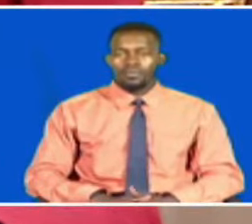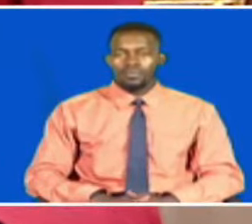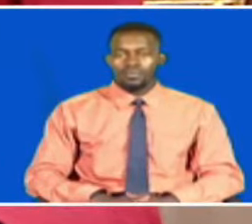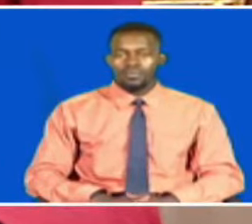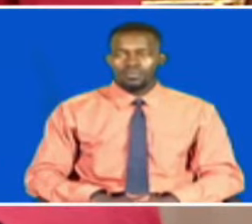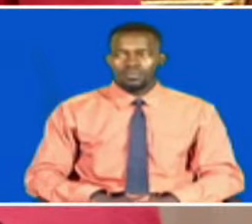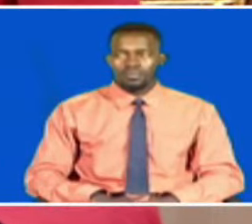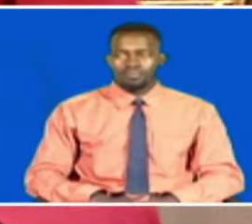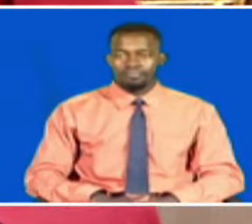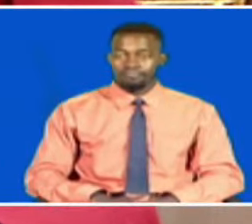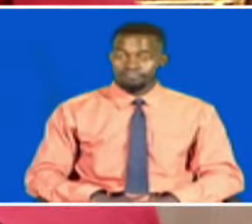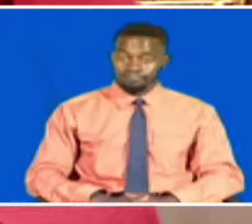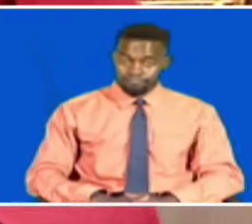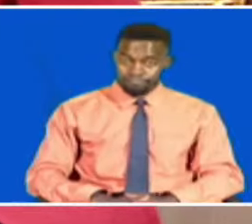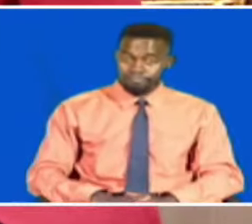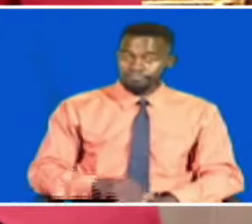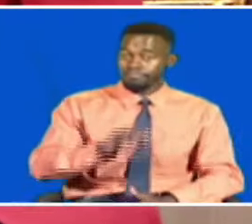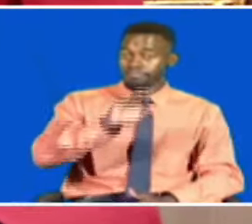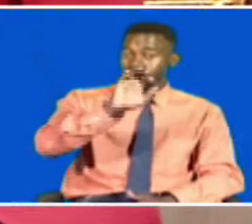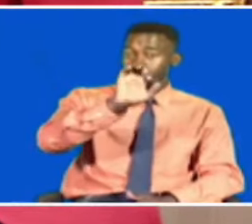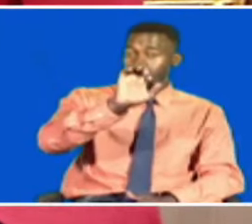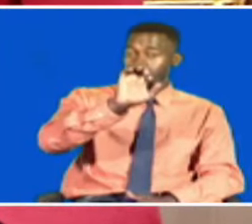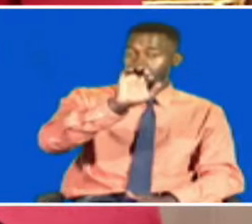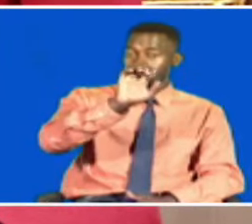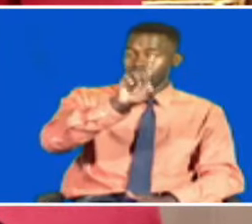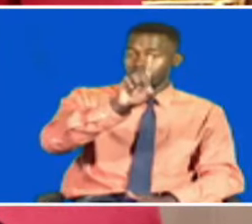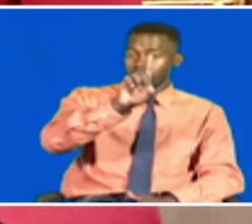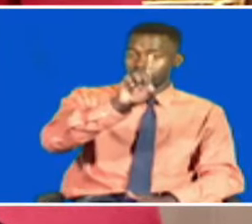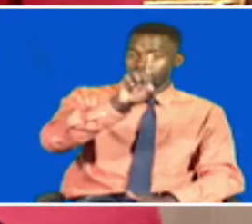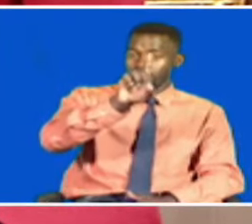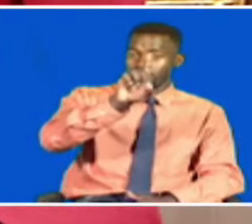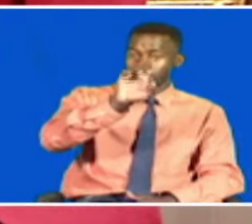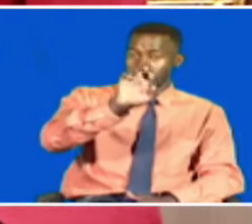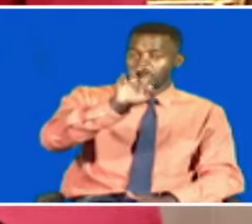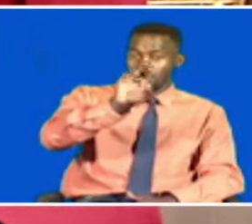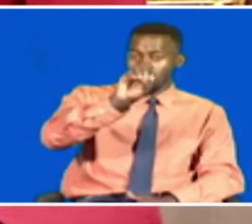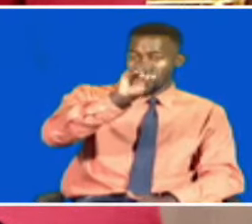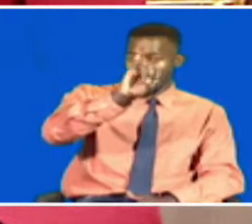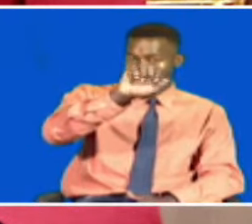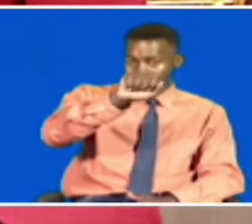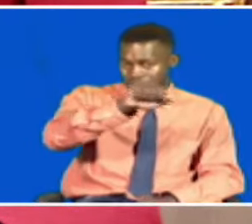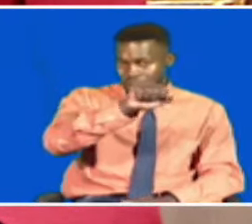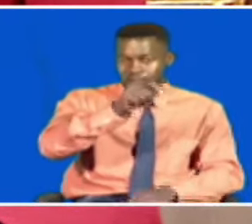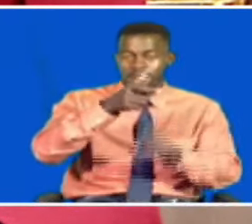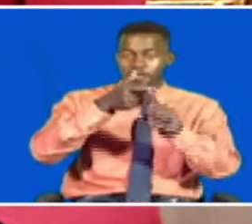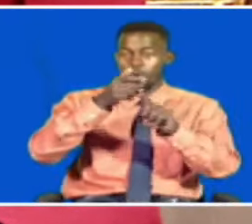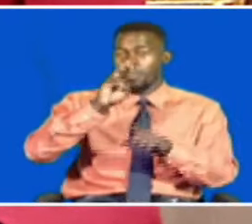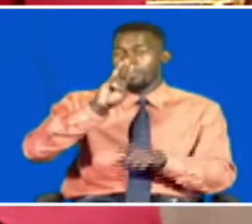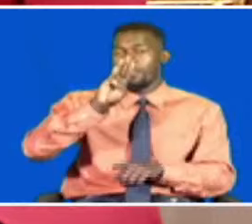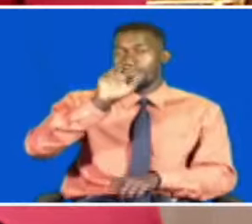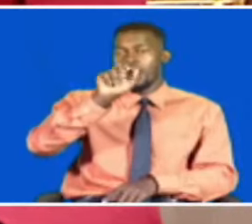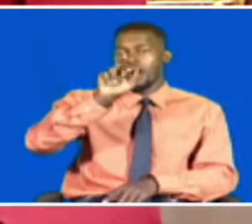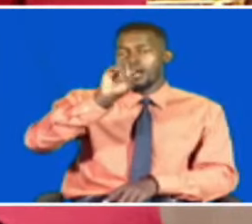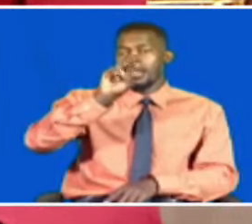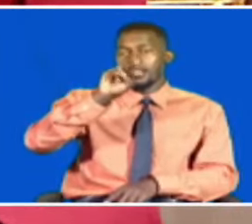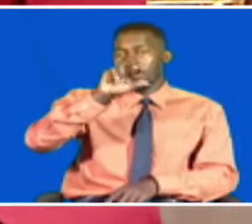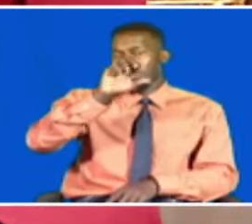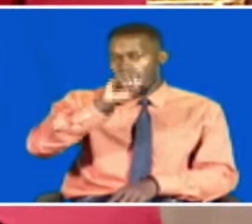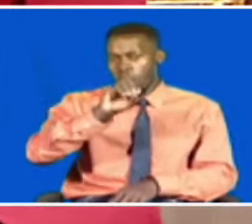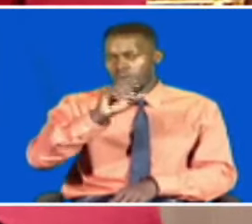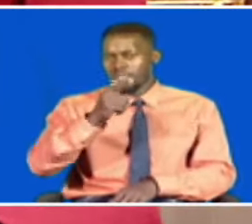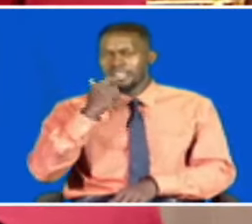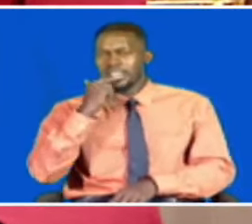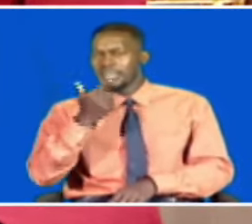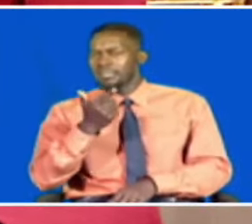Na jamii ya waendorois kutoka kaunti ya Baringo wameomba serikali kubatilisha kuchapishwa rasmi kwa eneo la Arabal kuwa